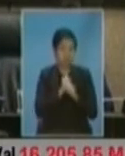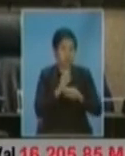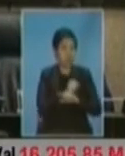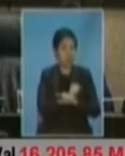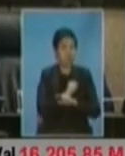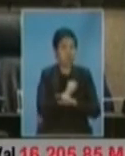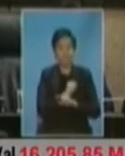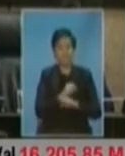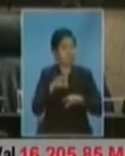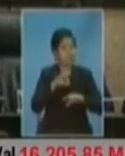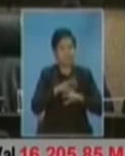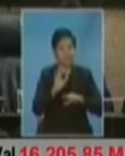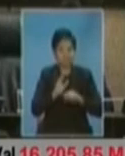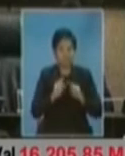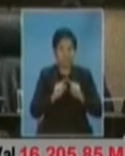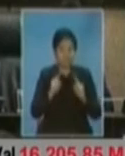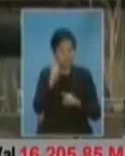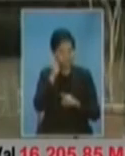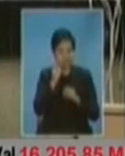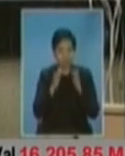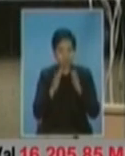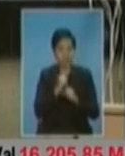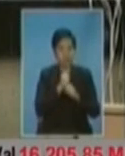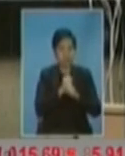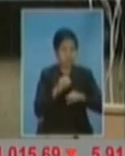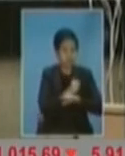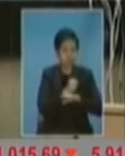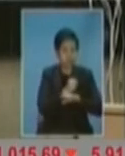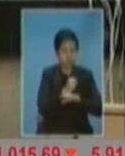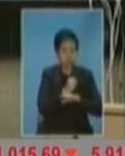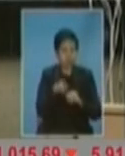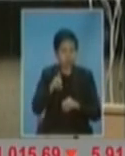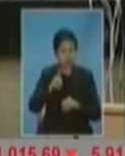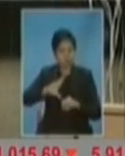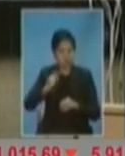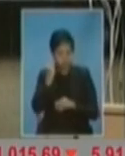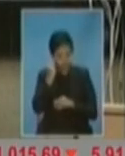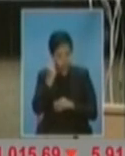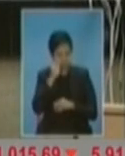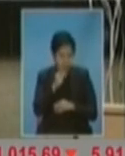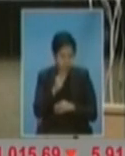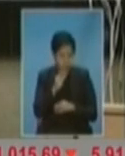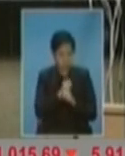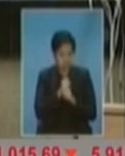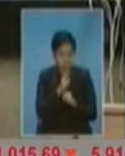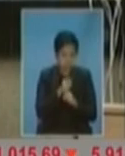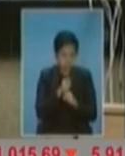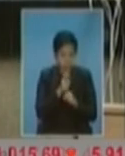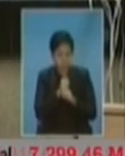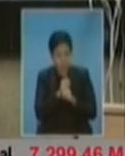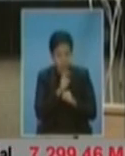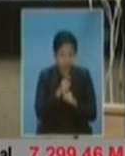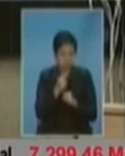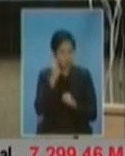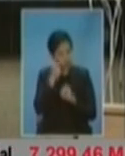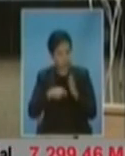ที่มีชื่อของตนเองก็คิดว่าคงไม่ต้องแจ้งในบัญชีทรัพย์สินละมั้งเมื่อทั้งสองฝ่ายได้ชี้แจงแล้วนะครับที่ประชุมสนช.